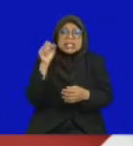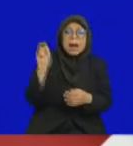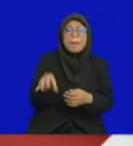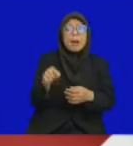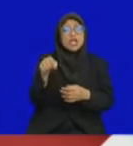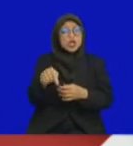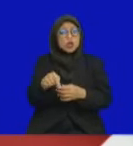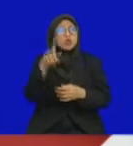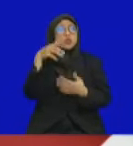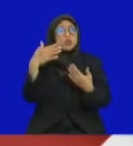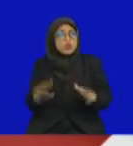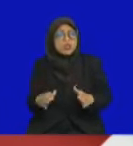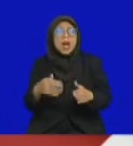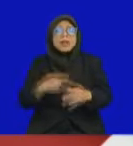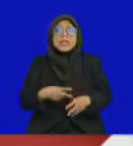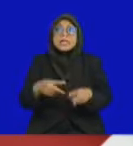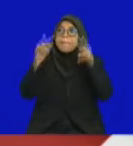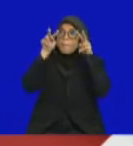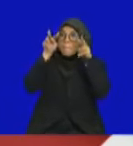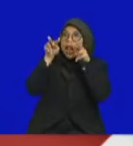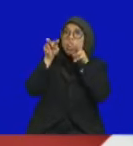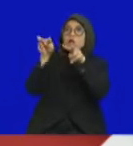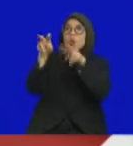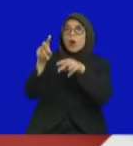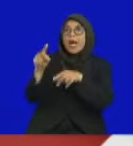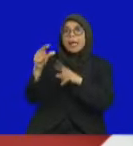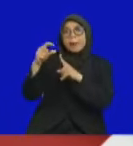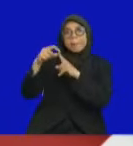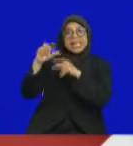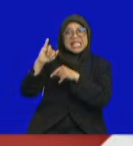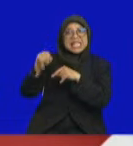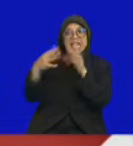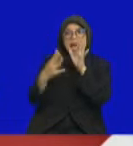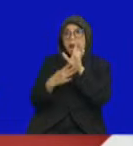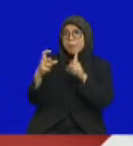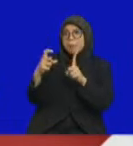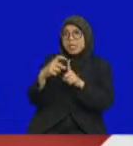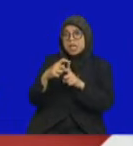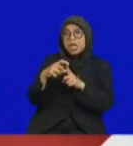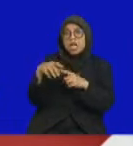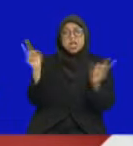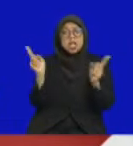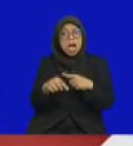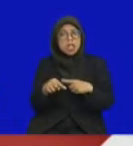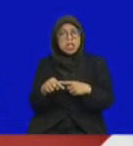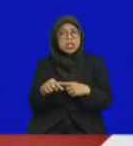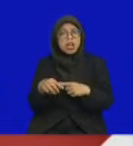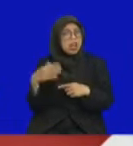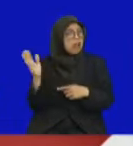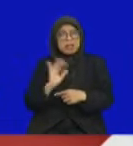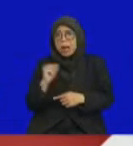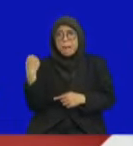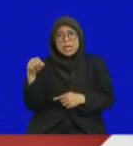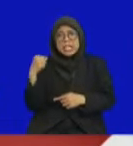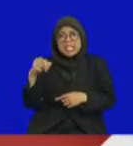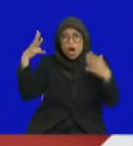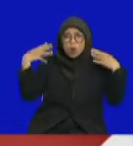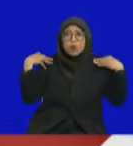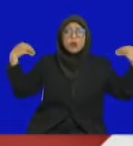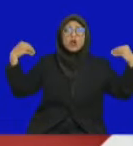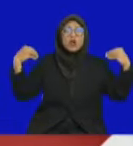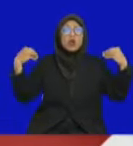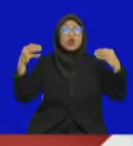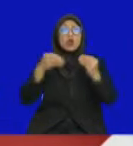masing-masing akan dipandu oleh rpjmd jadi tidak bisa seorang Gubernur wakil